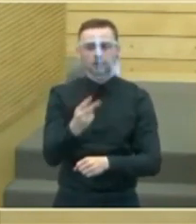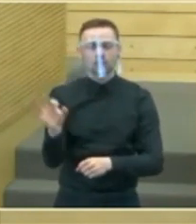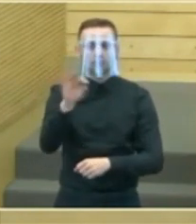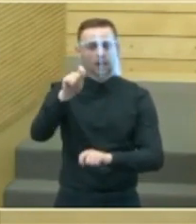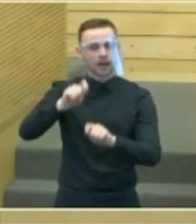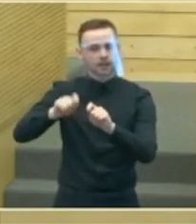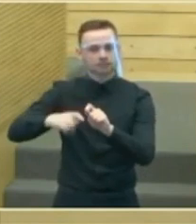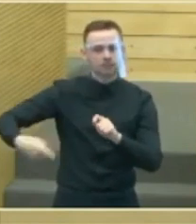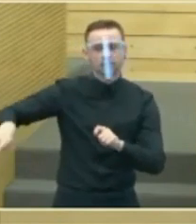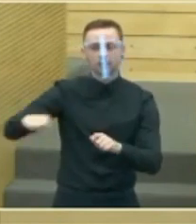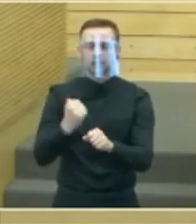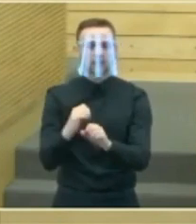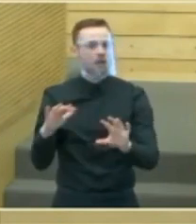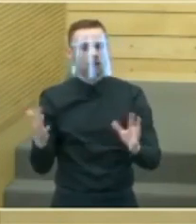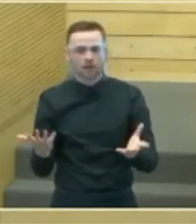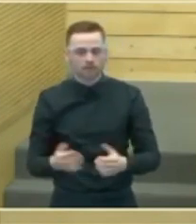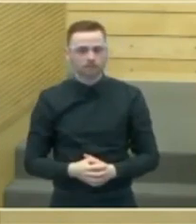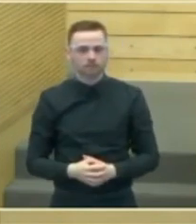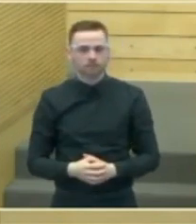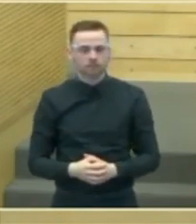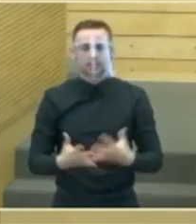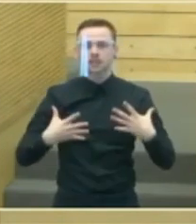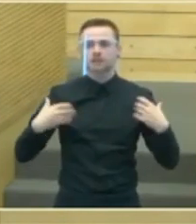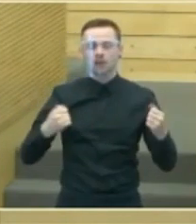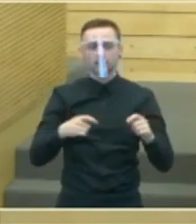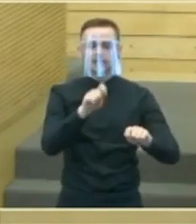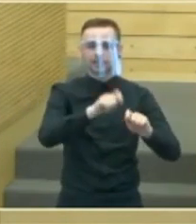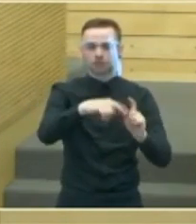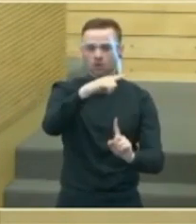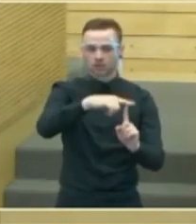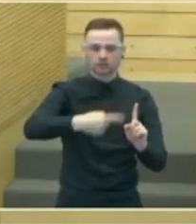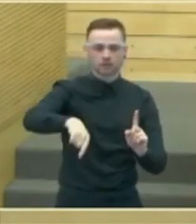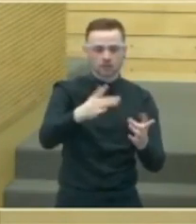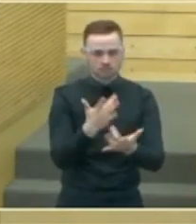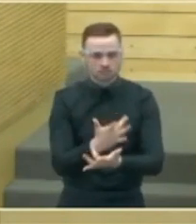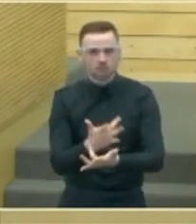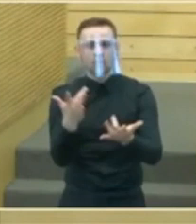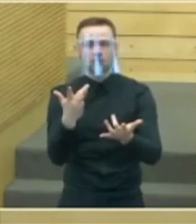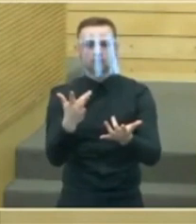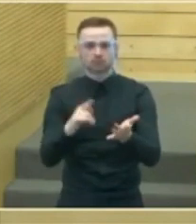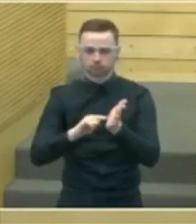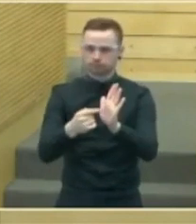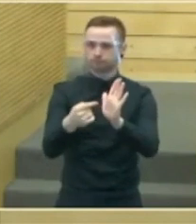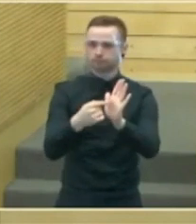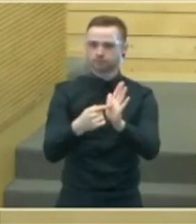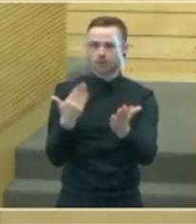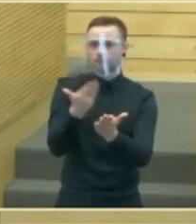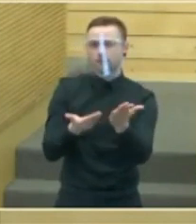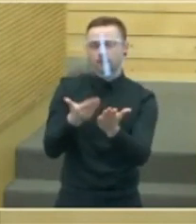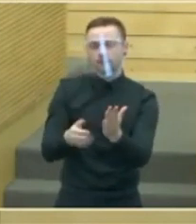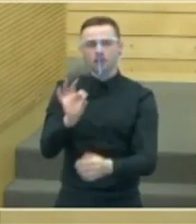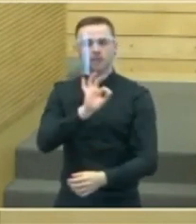vertinti jų patarimus bei patirtį. Sveikatos ekspertų taryba įrodė mokslų grįstų rekomendacijų